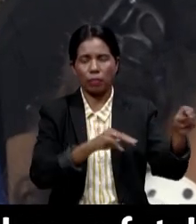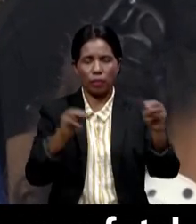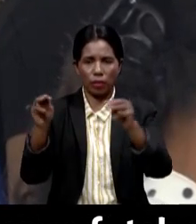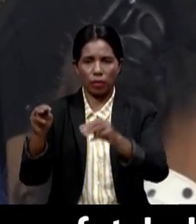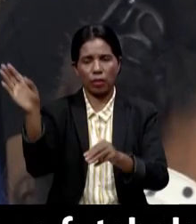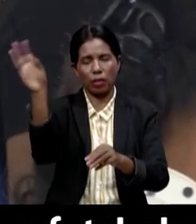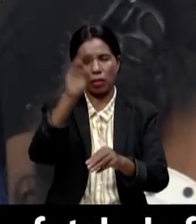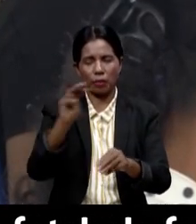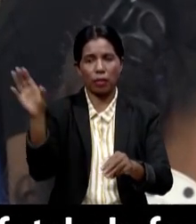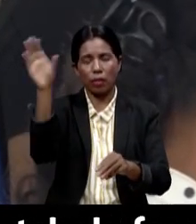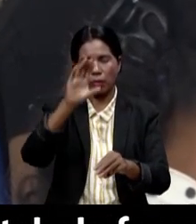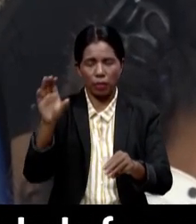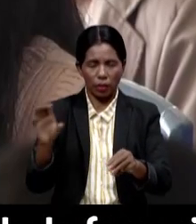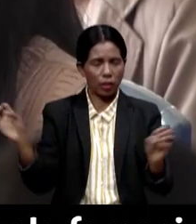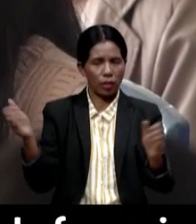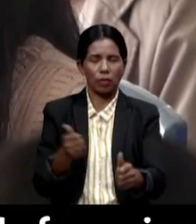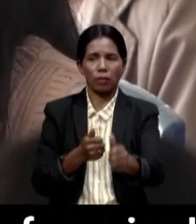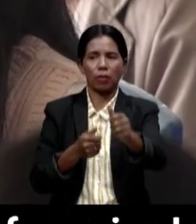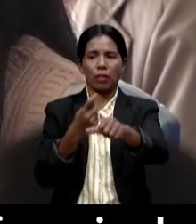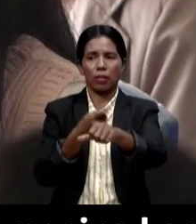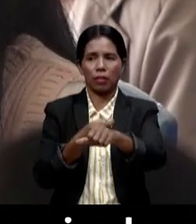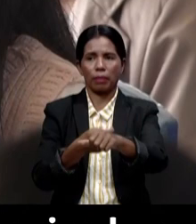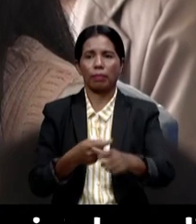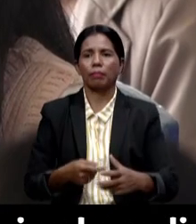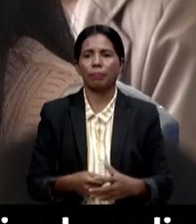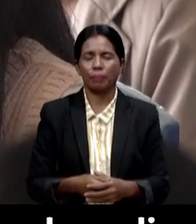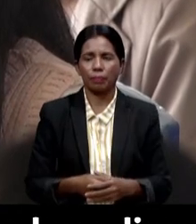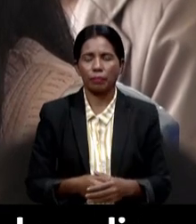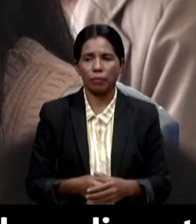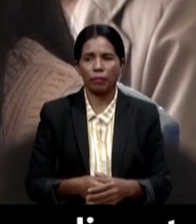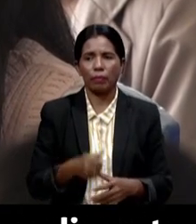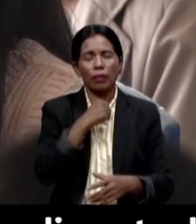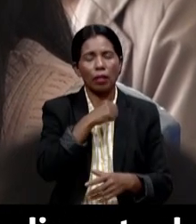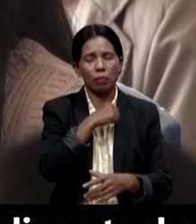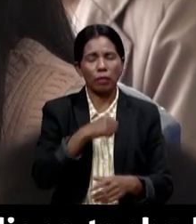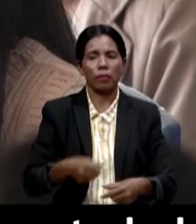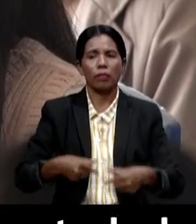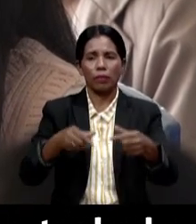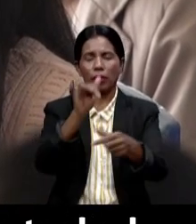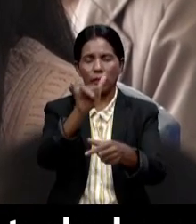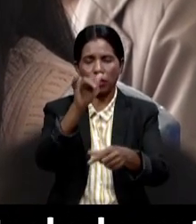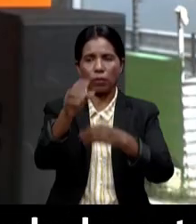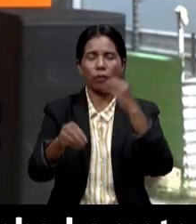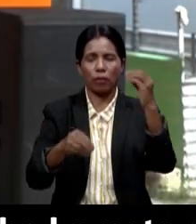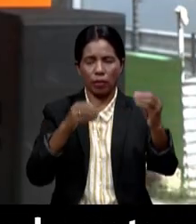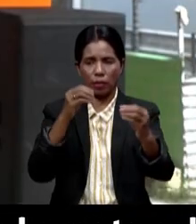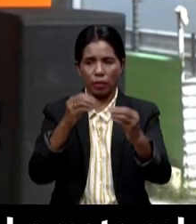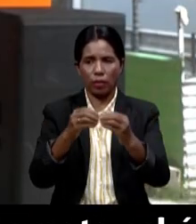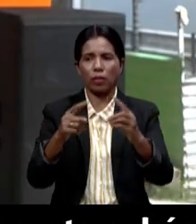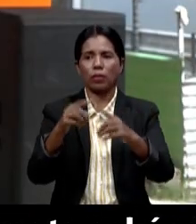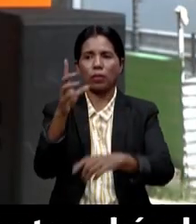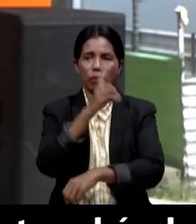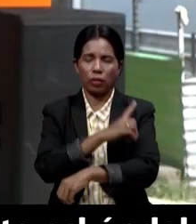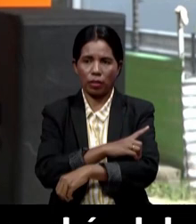climática nebe ohin loron lau la tuirona nia tempo. Am papa fo a situação macas quando o aspecto ne kata ohin loron